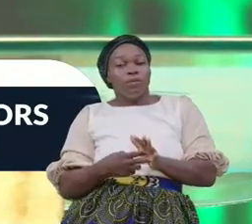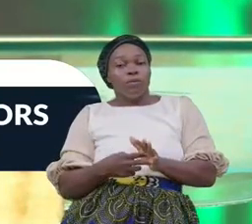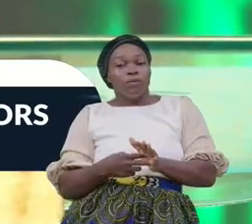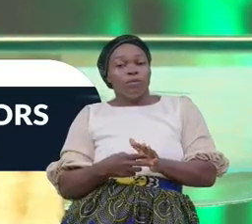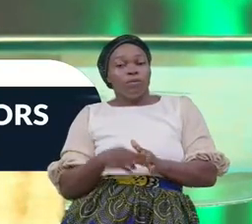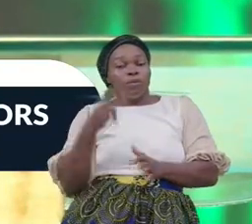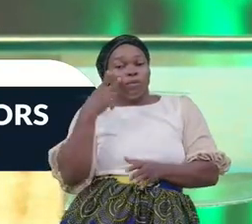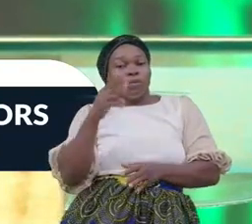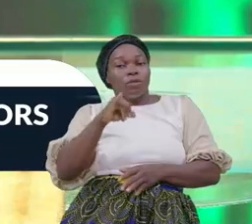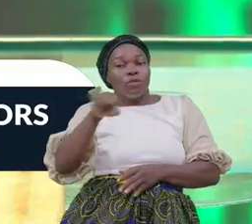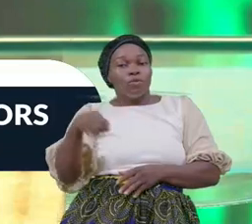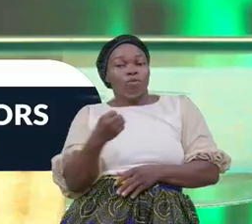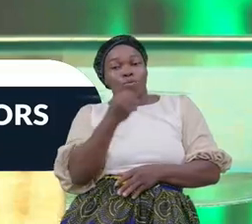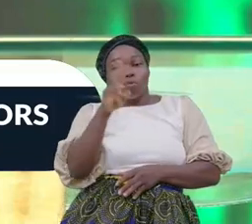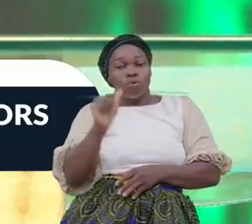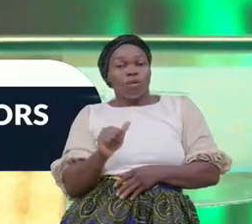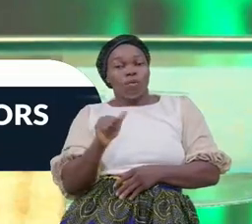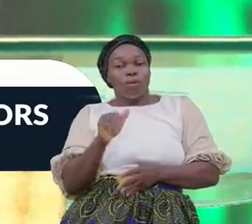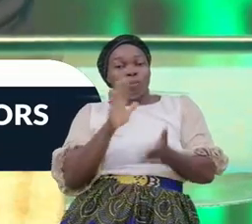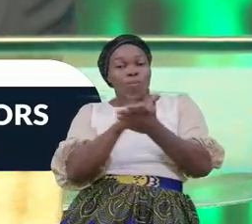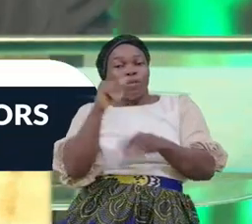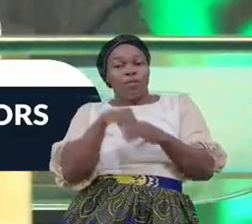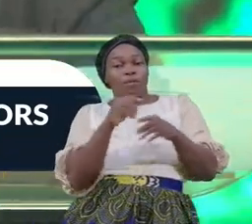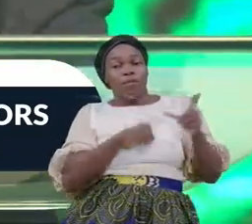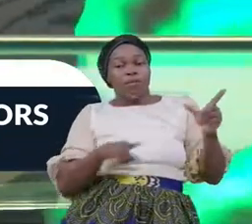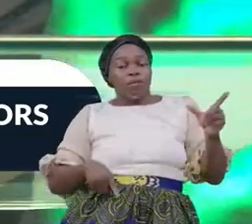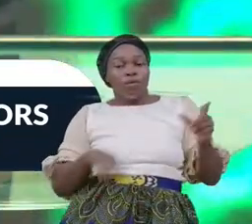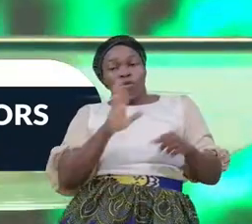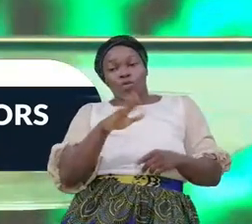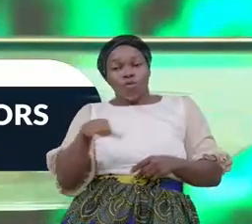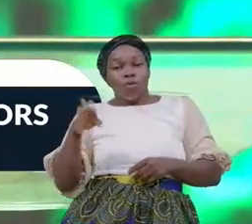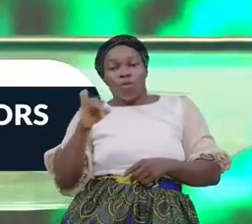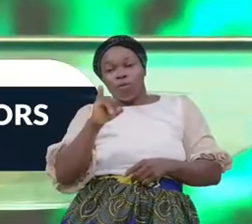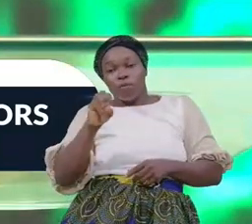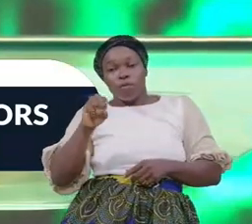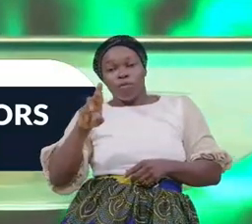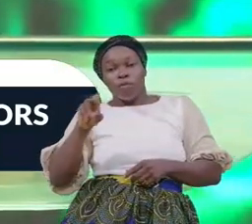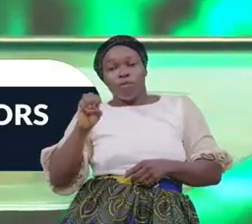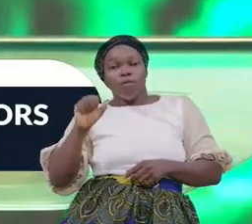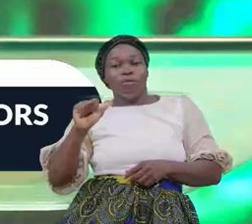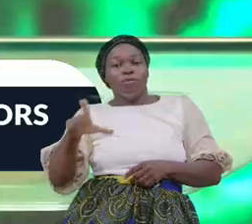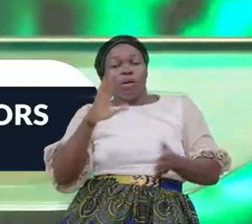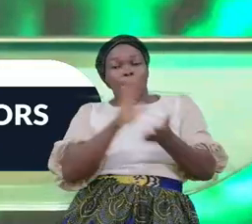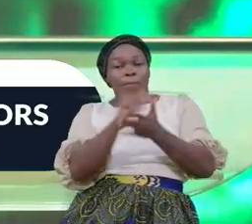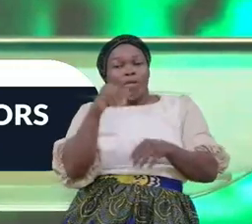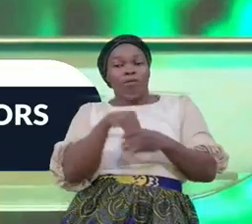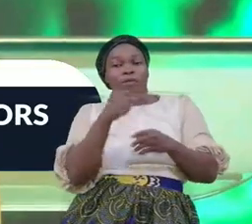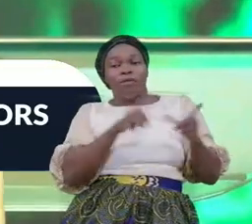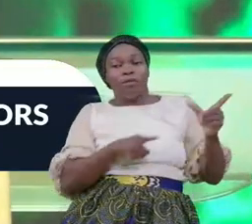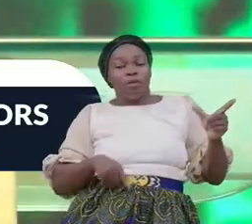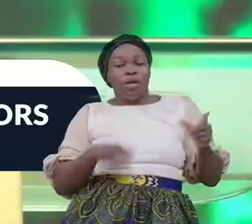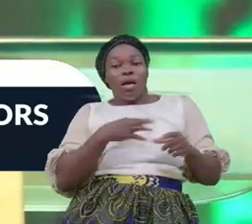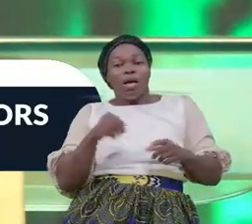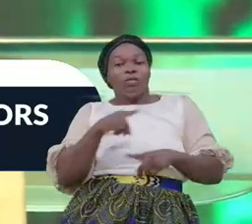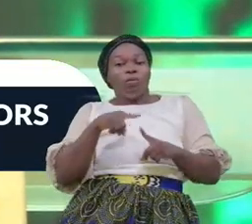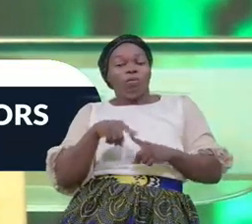regardez Josué, et ils ont cru au Seigneur. Regardez les enfants d'Israël, ils ont cru au Seigneur. Et lorsque Josué a dit,